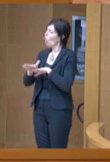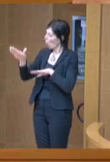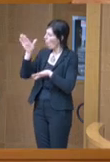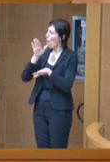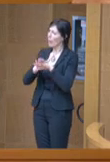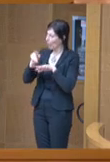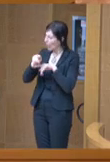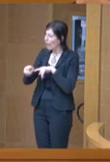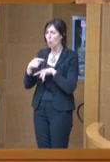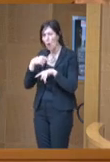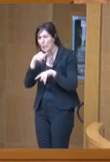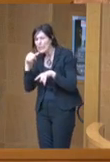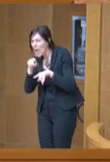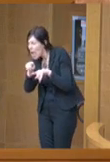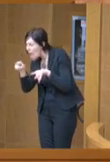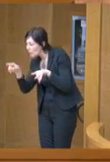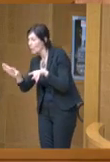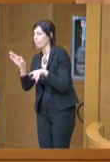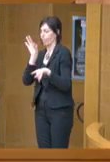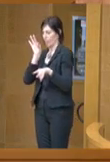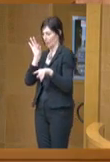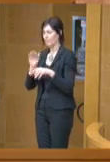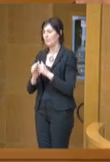che serviva.